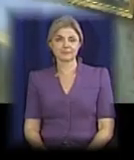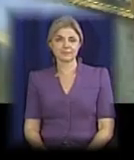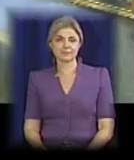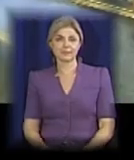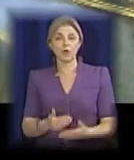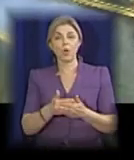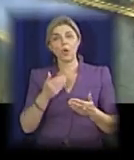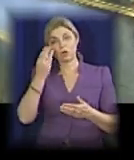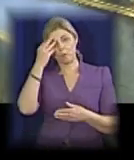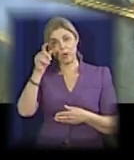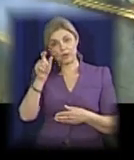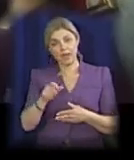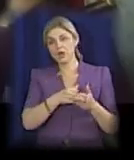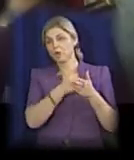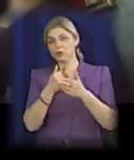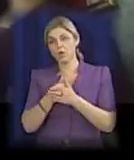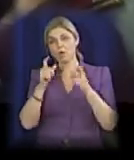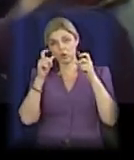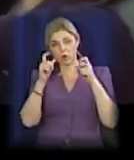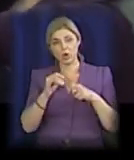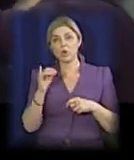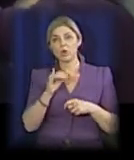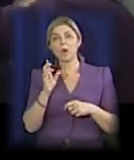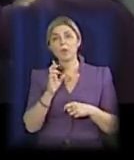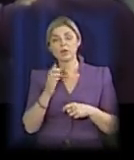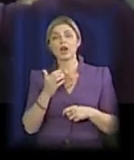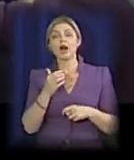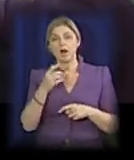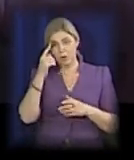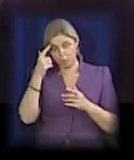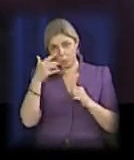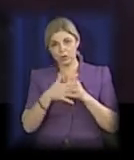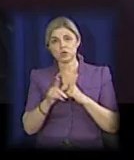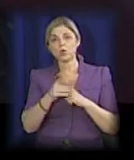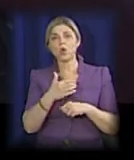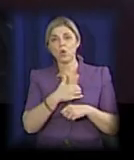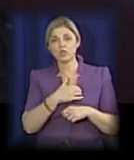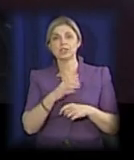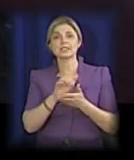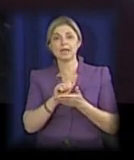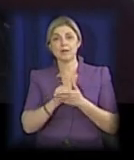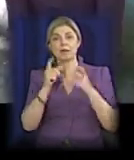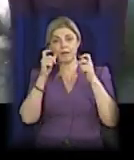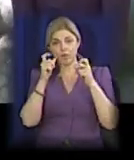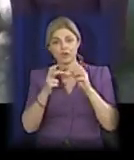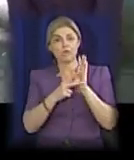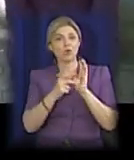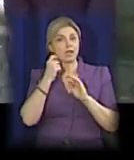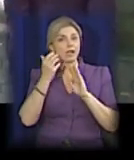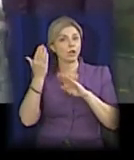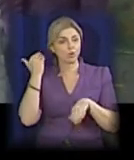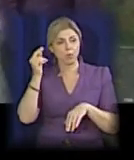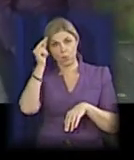Від моделі до фотографа. Юлія Боярина зрозуміла, що хоче займатися фотографією після власної фотосесії 8 років тому.